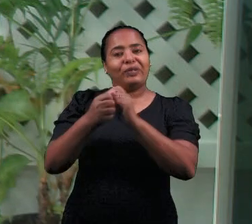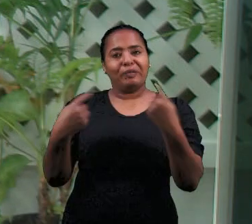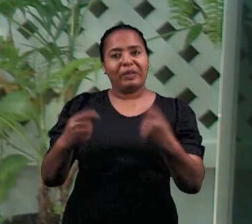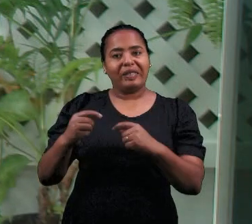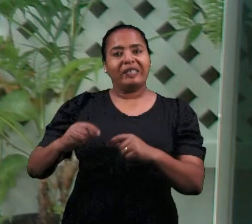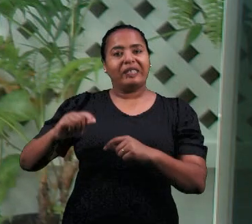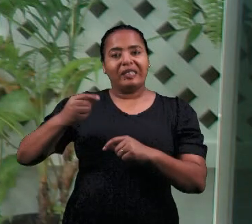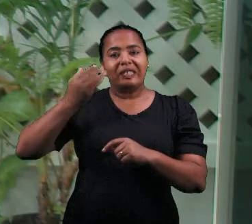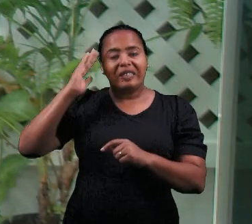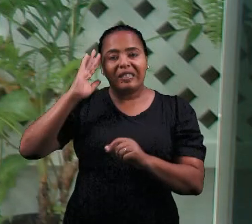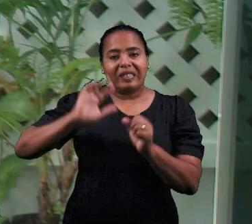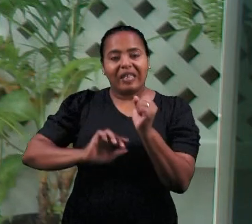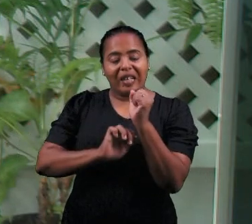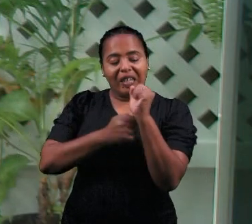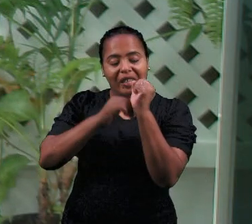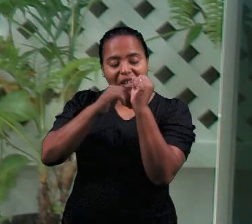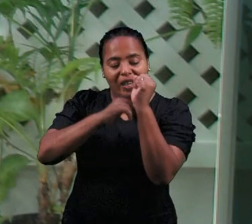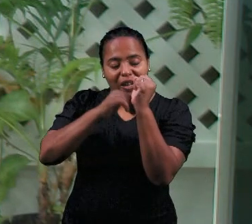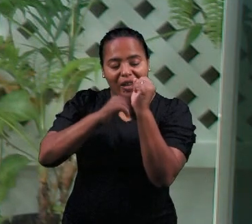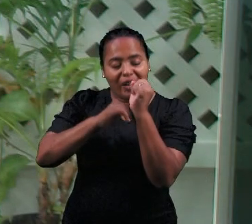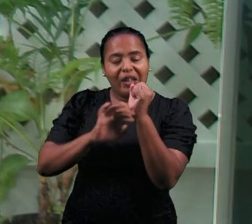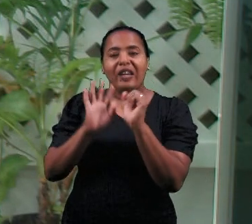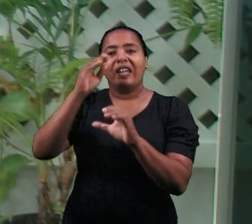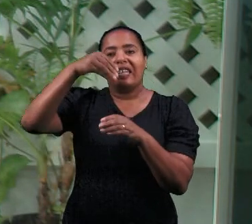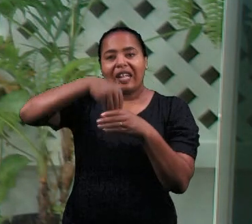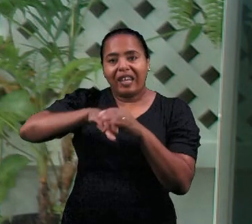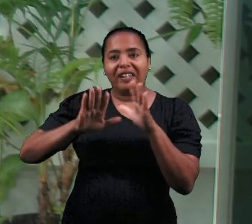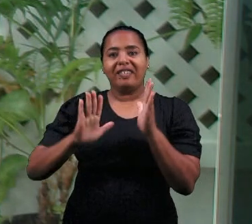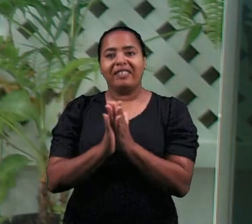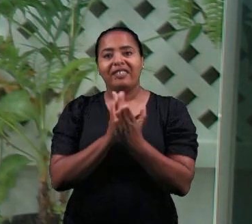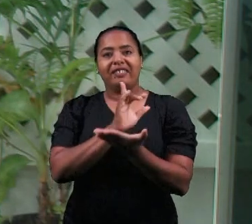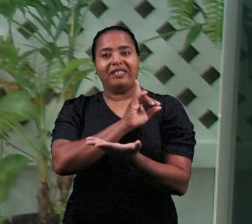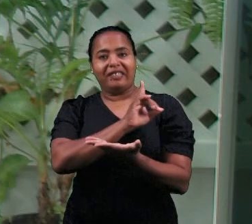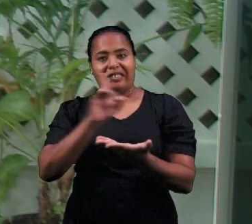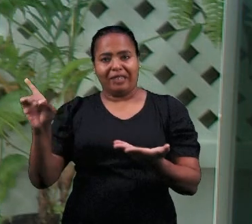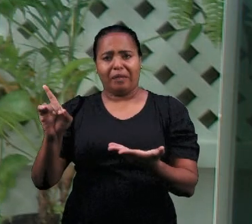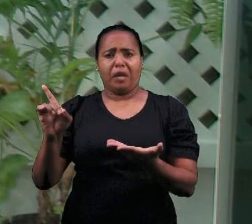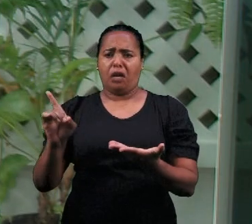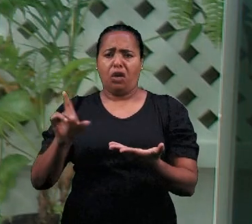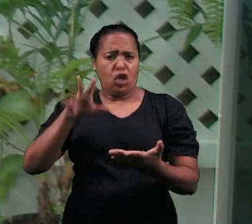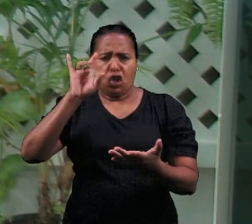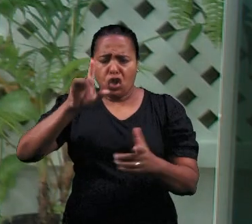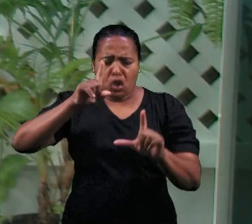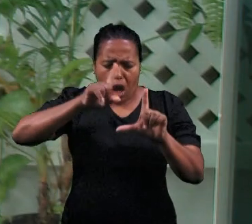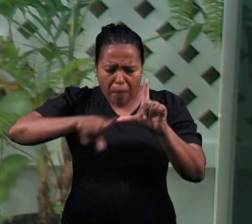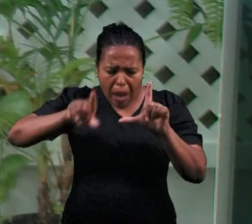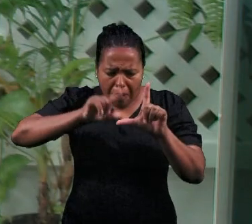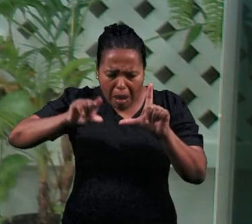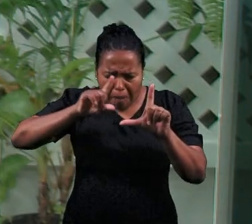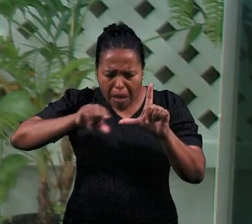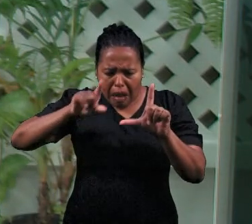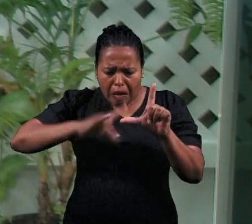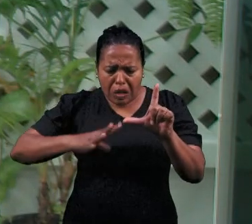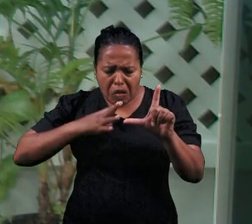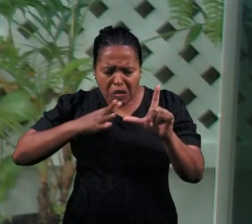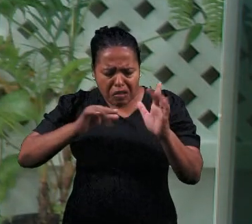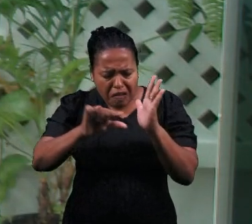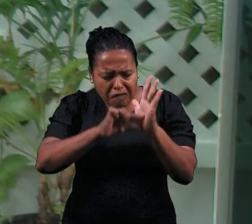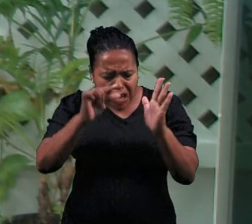ont besoin d'être participants de ce message. Ils ont besoin de comprendre les mystères qui sont dans la